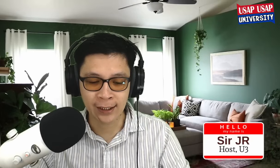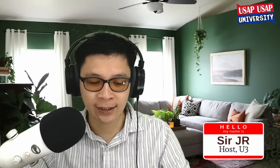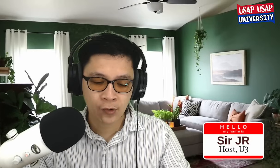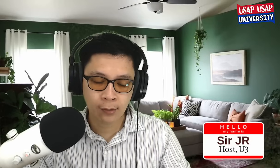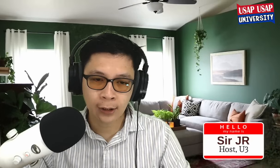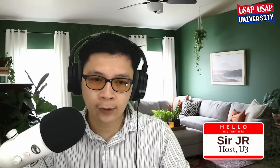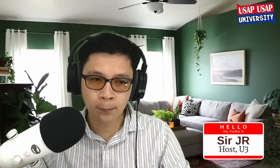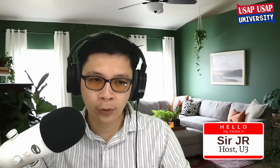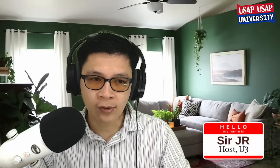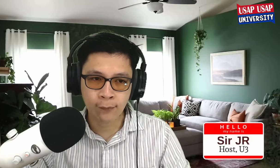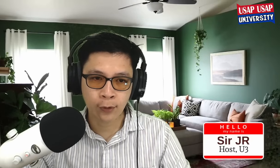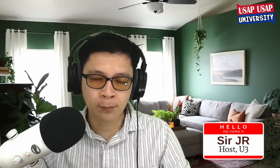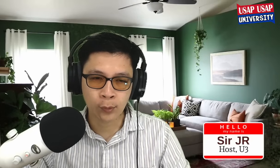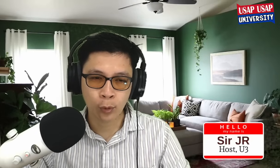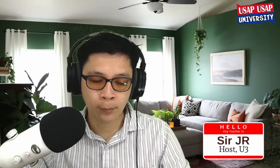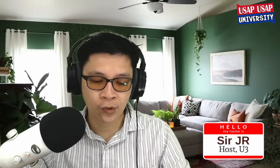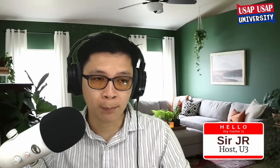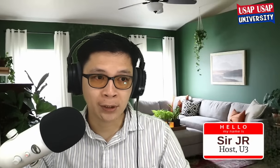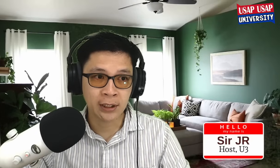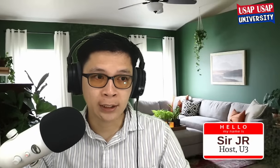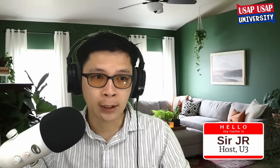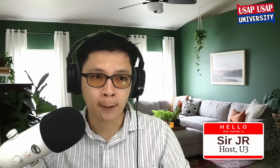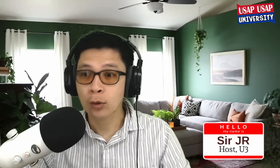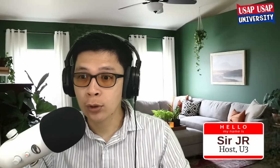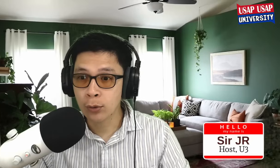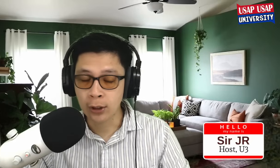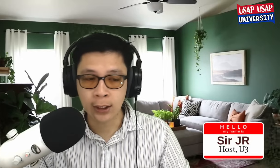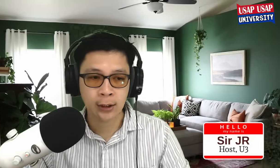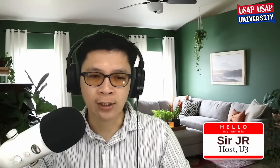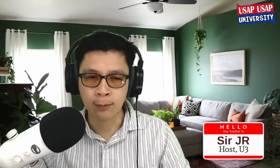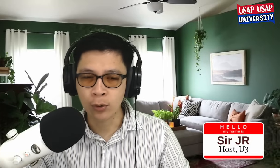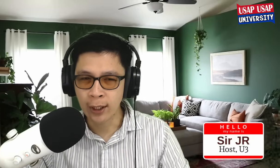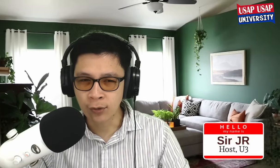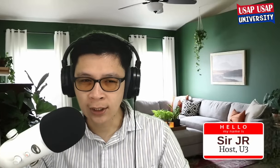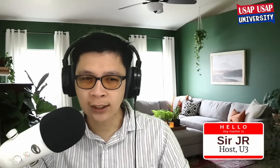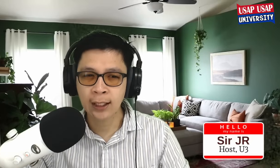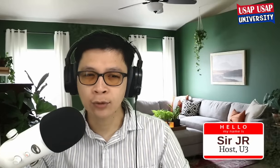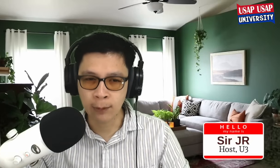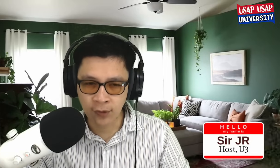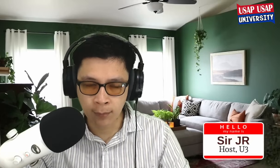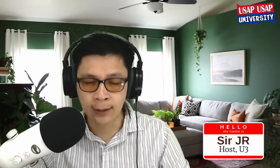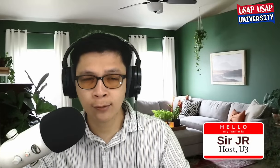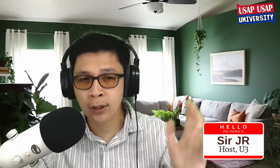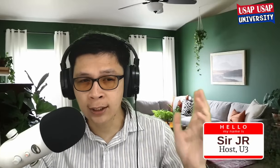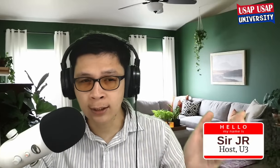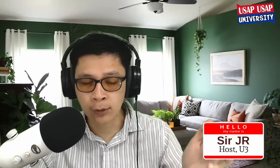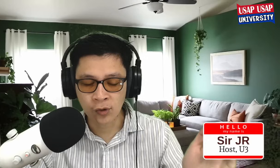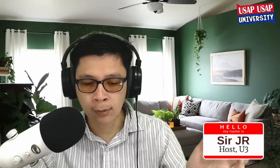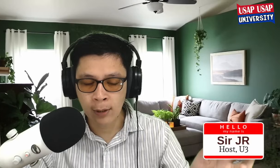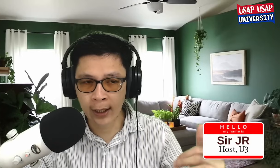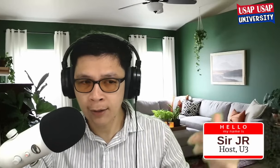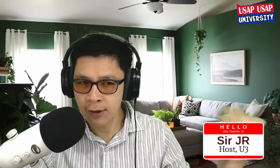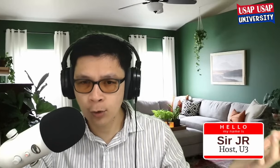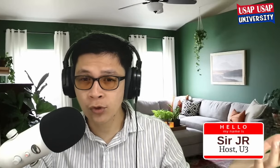kayong magalit. So ang tanong po is of course patungkol po sa pagiging katoliko nga, saan nagmula yung salita, anong ibig sabihin nito, nakita ba ito